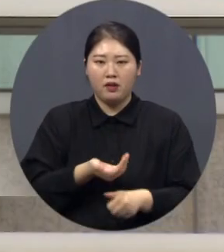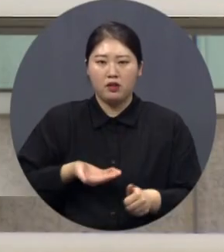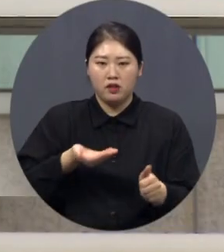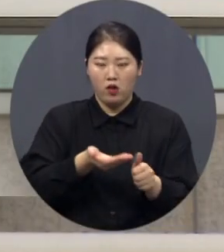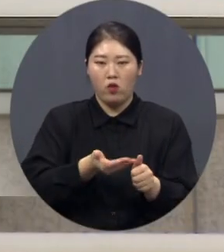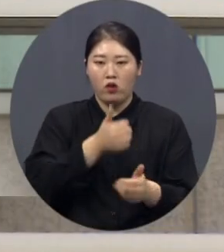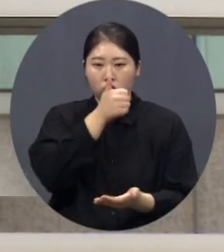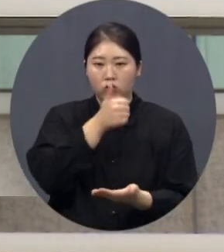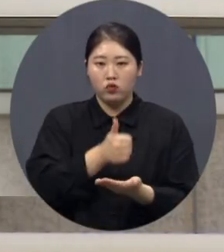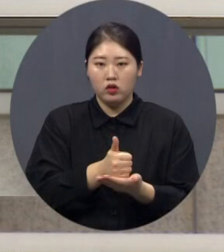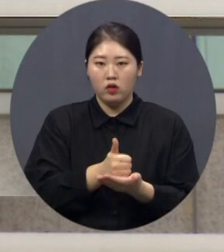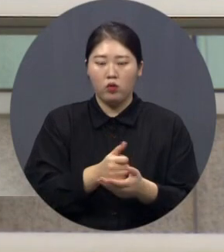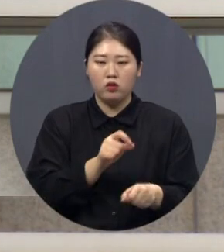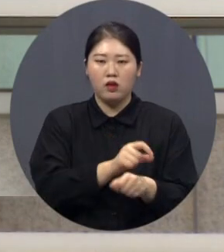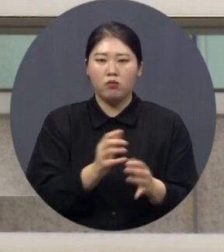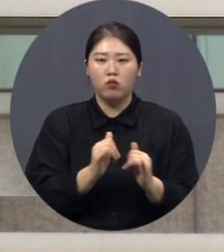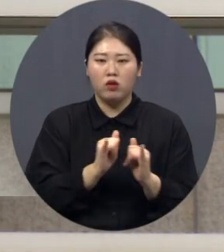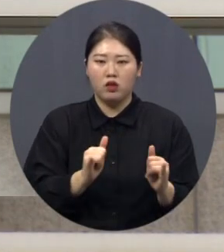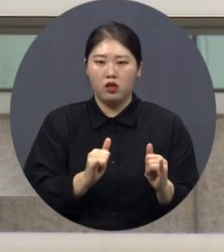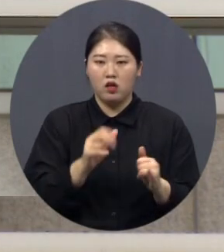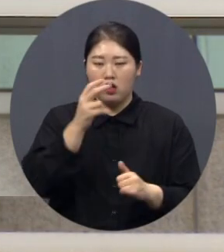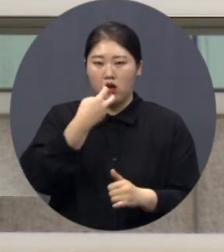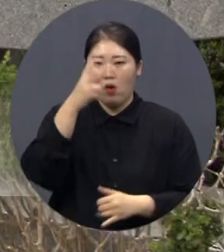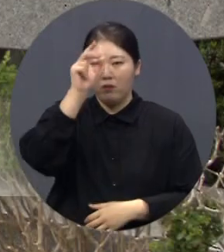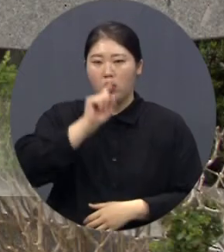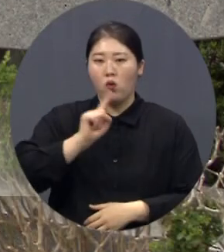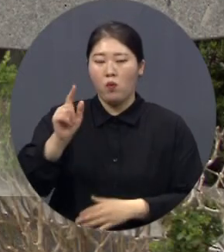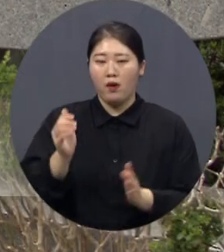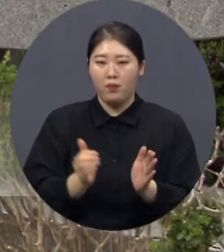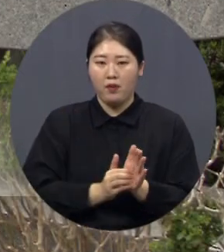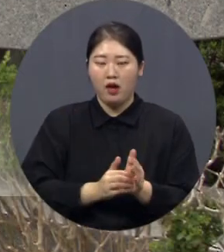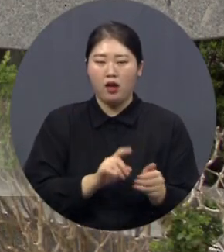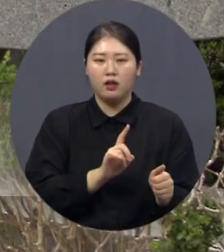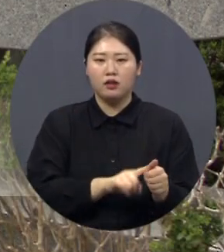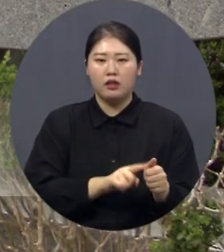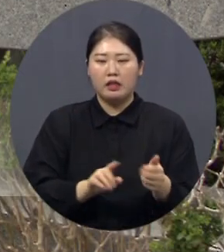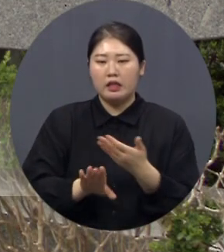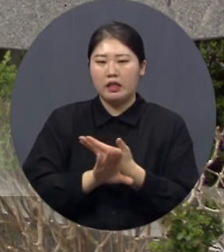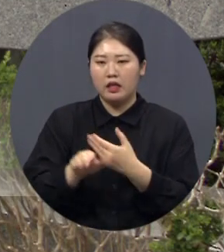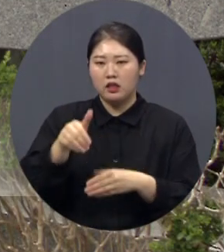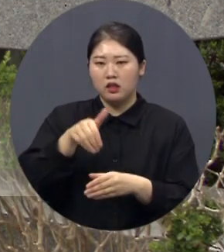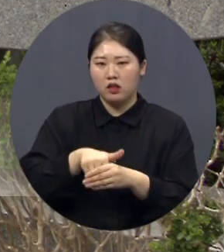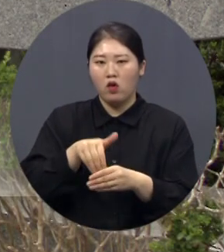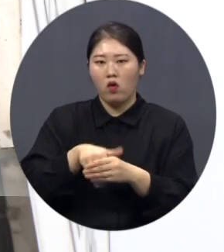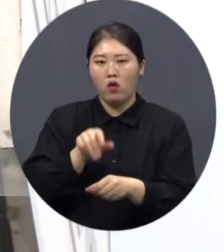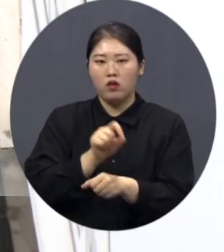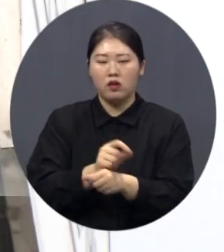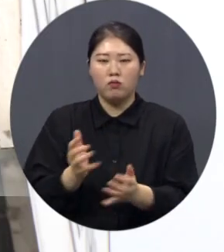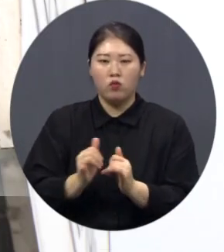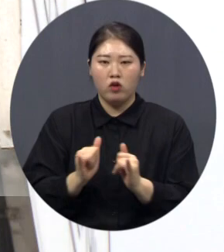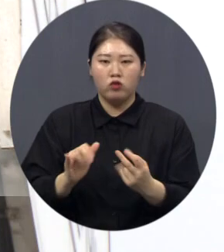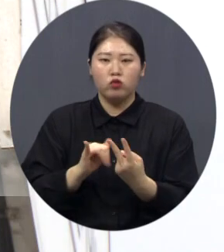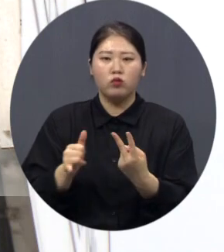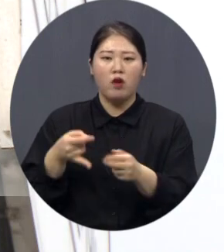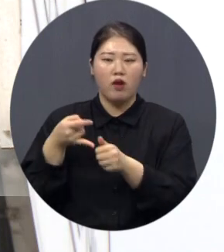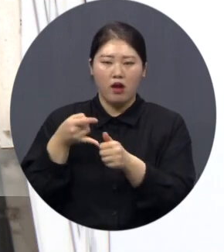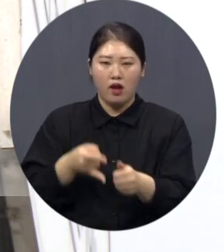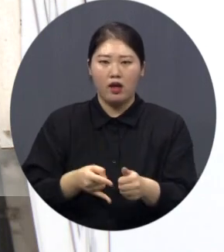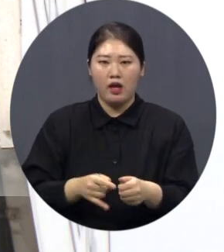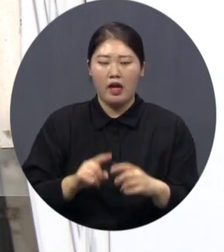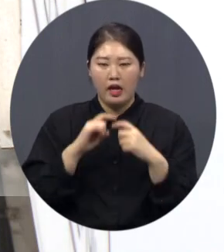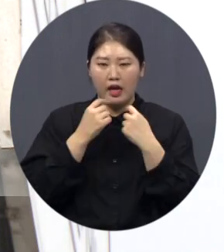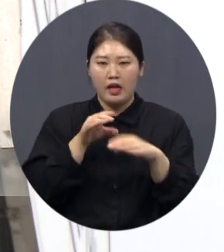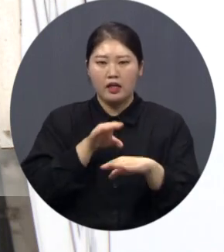후보 선거사무원을 검찰에 고발했습니다. 해당 사무원은 다른 선거사무원 2명에게 개인 차량 유류비